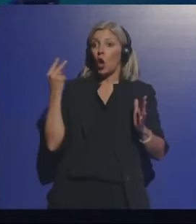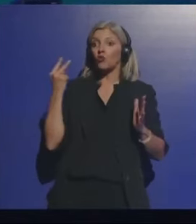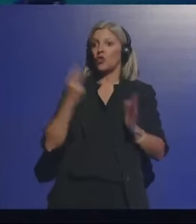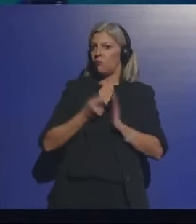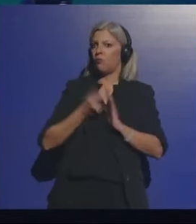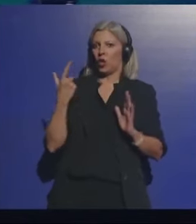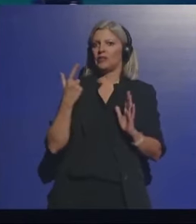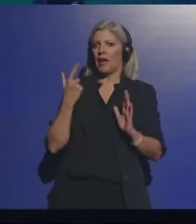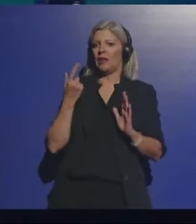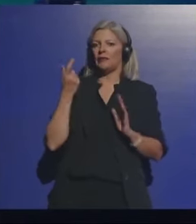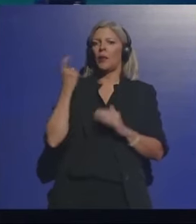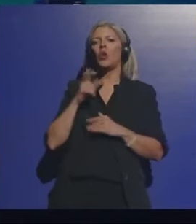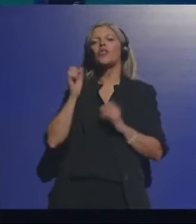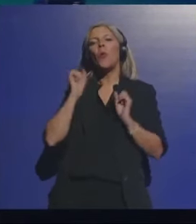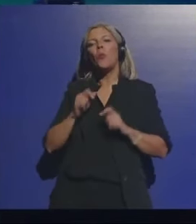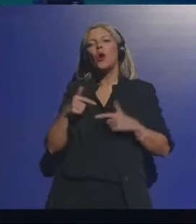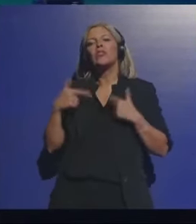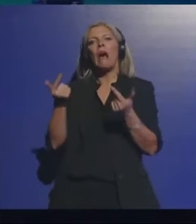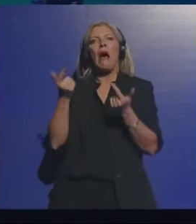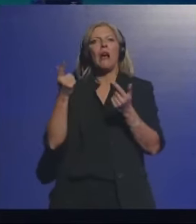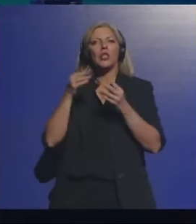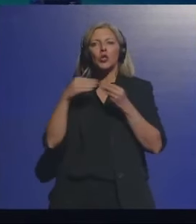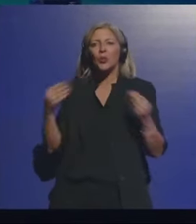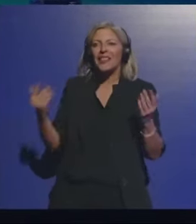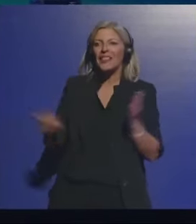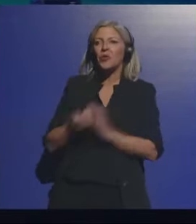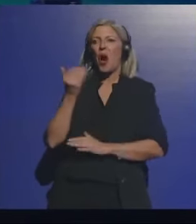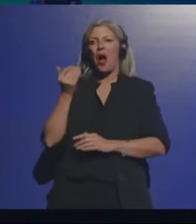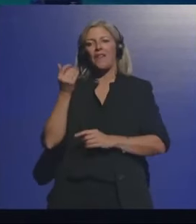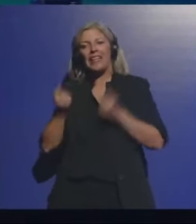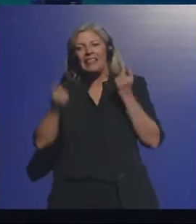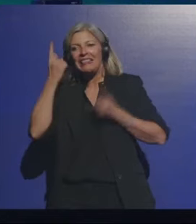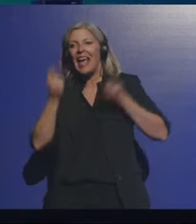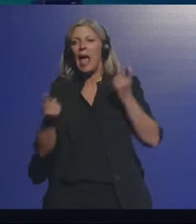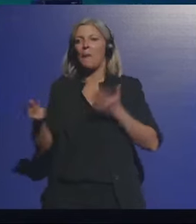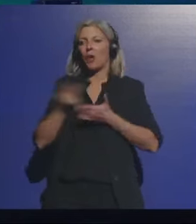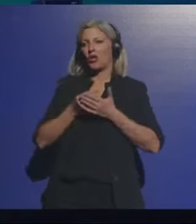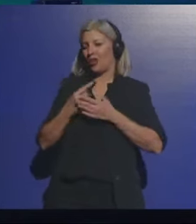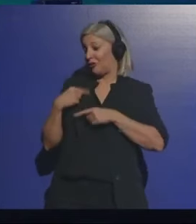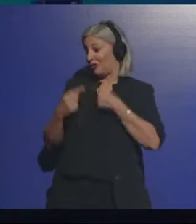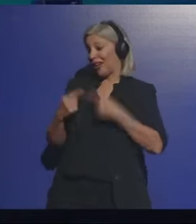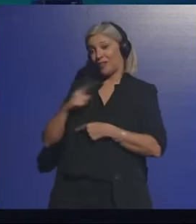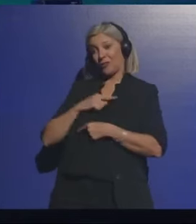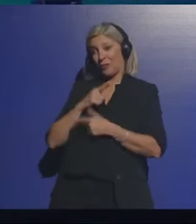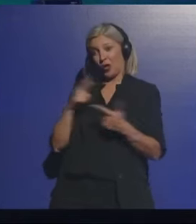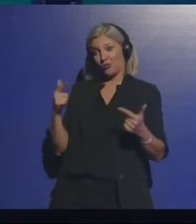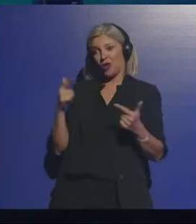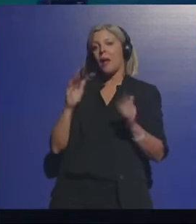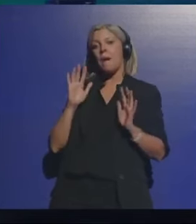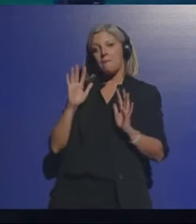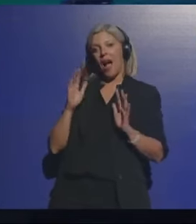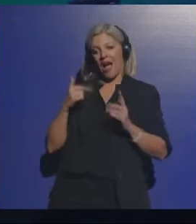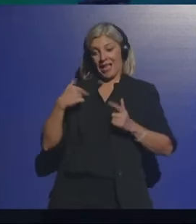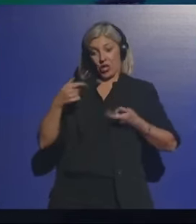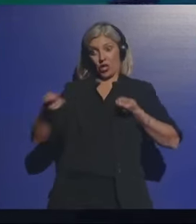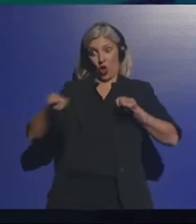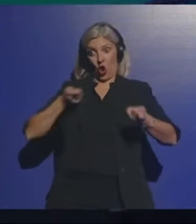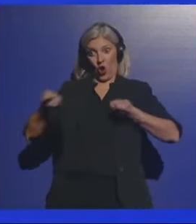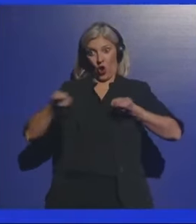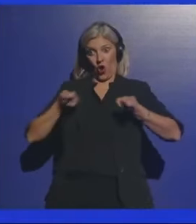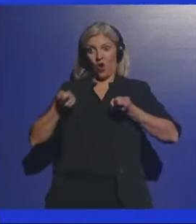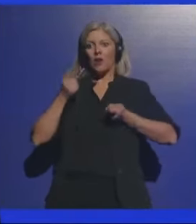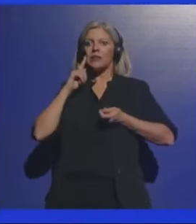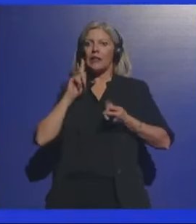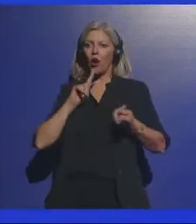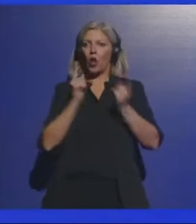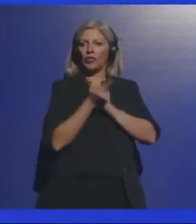importante perché vi permette di avere nuove strade rispetto alla nostra generazione che non le aveva fatto però un conto è essere voi padroni della tecnologia